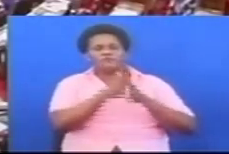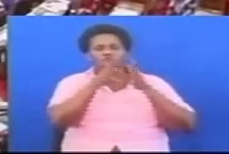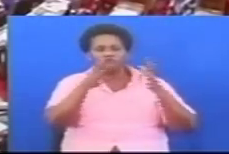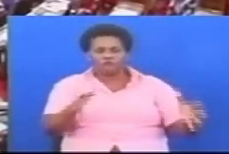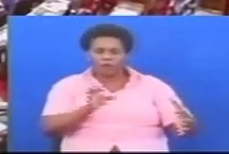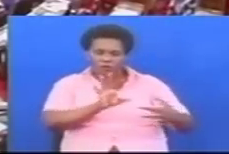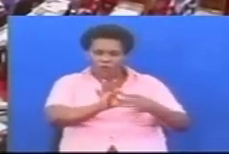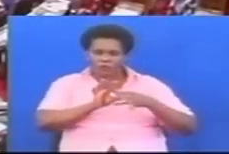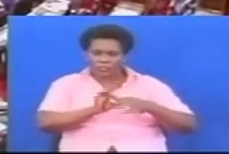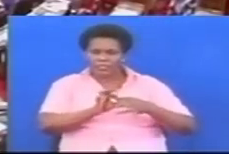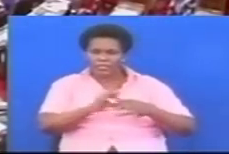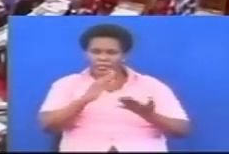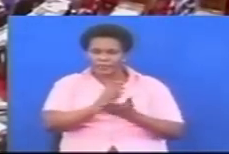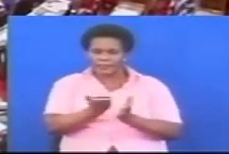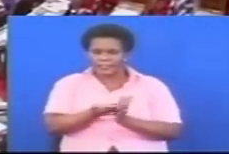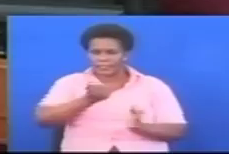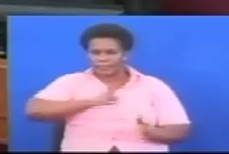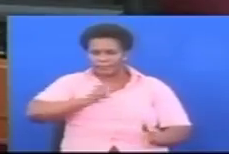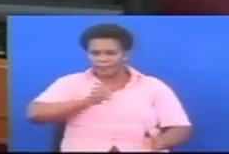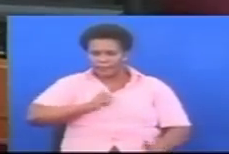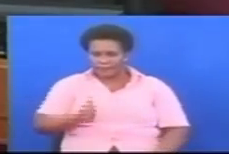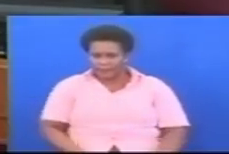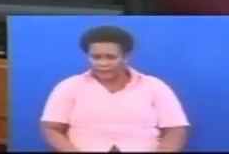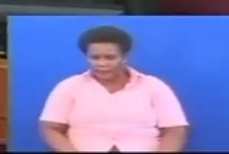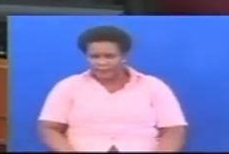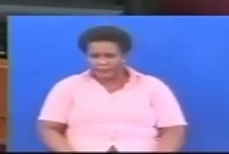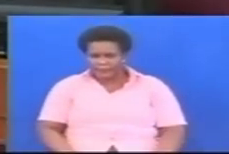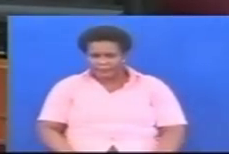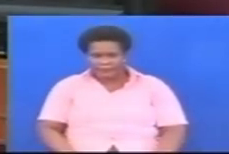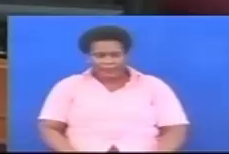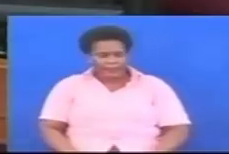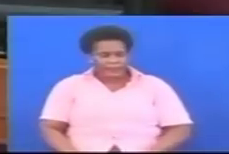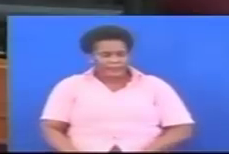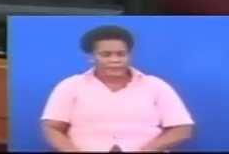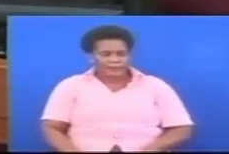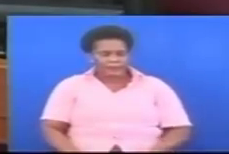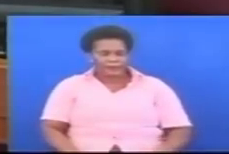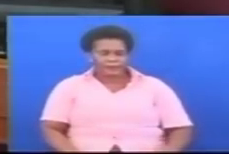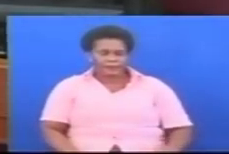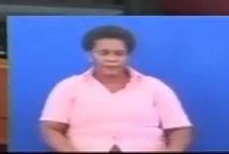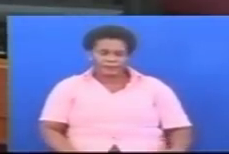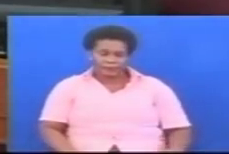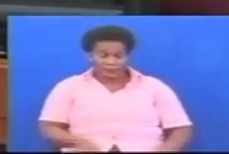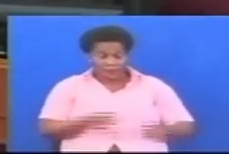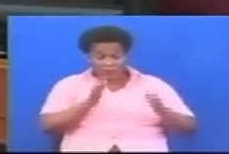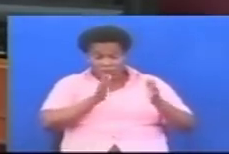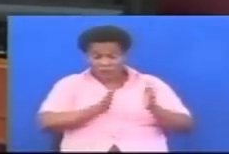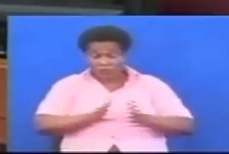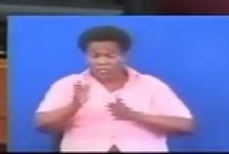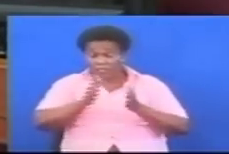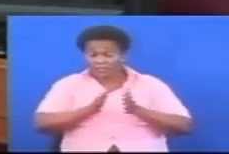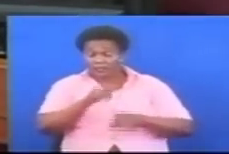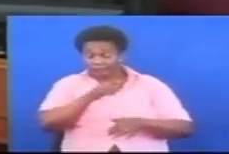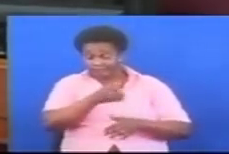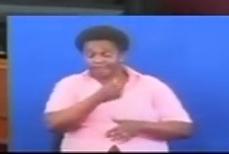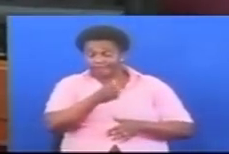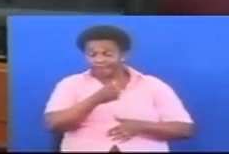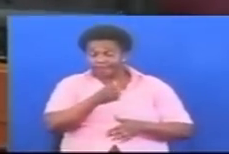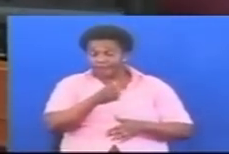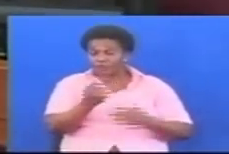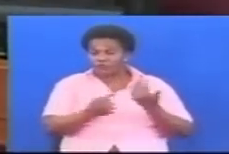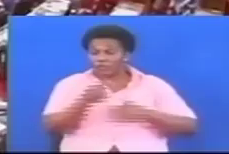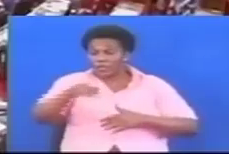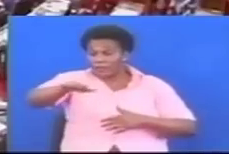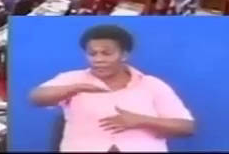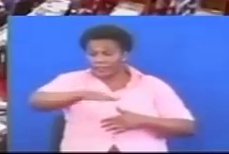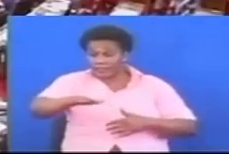kwa utaratibu wa kujenga mradi wa kuendesha na baadaye kurudisha serikali. Utaratibu huu kwa mazingira yetu ambayo serikali imeshindwa